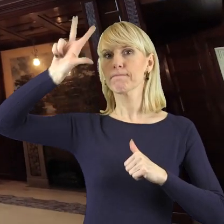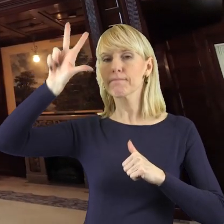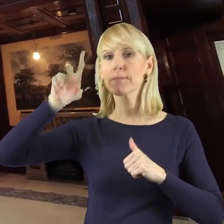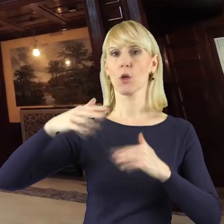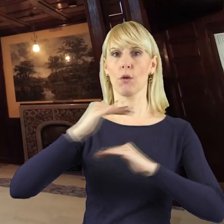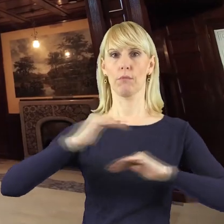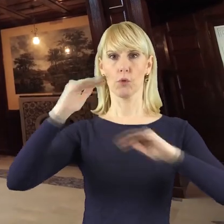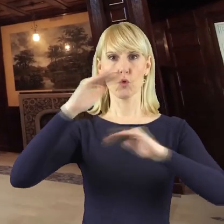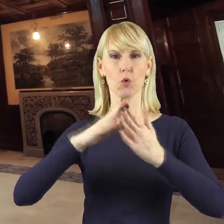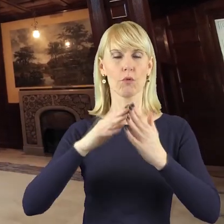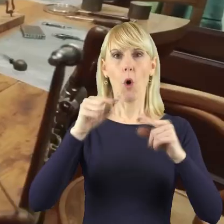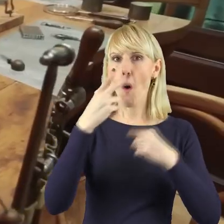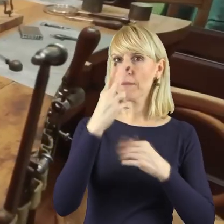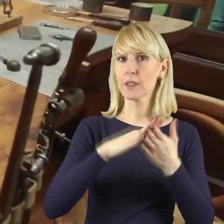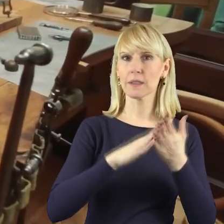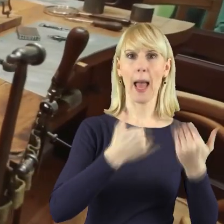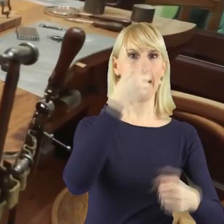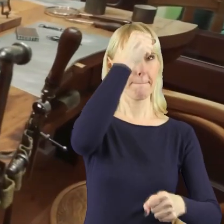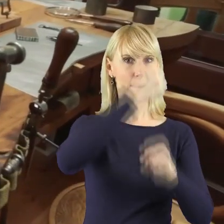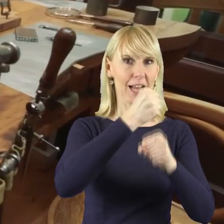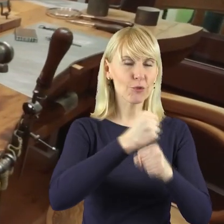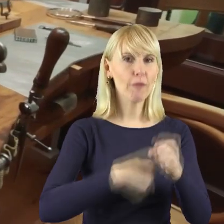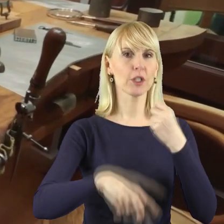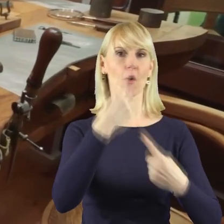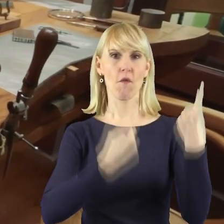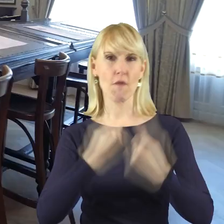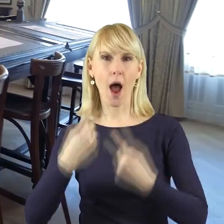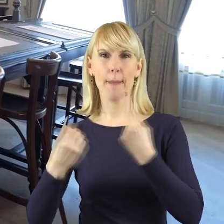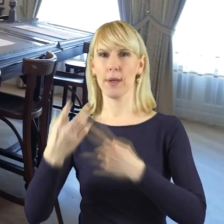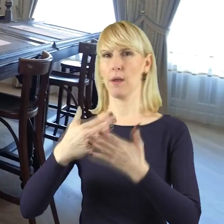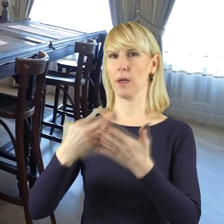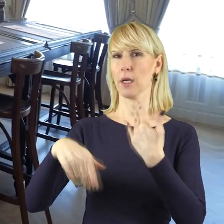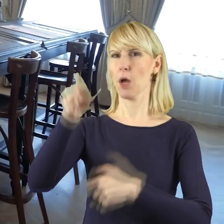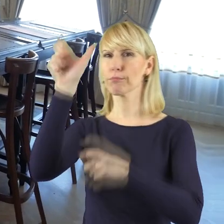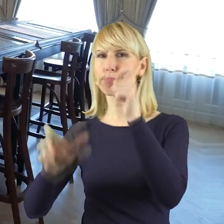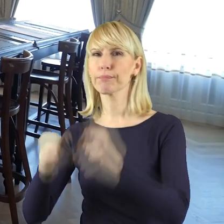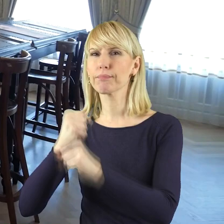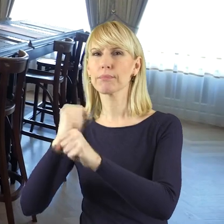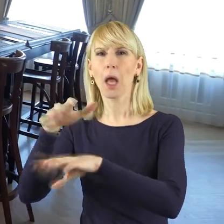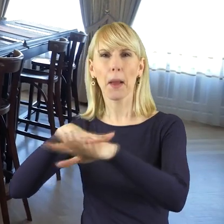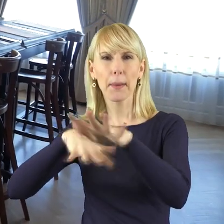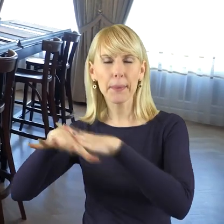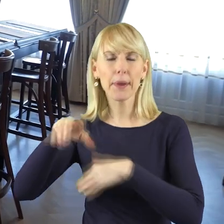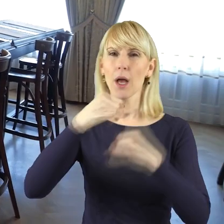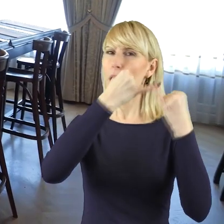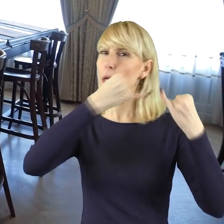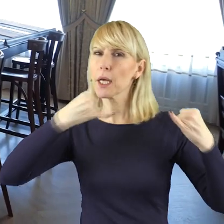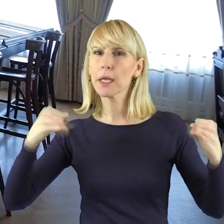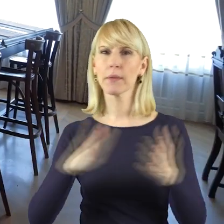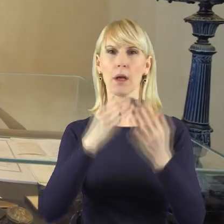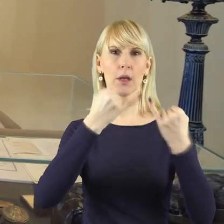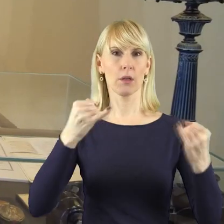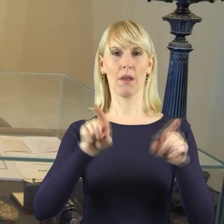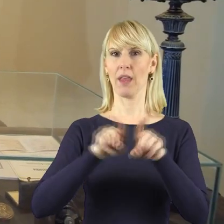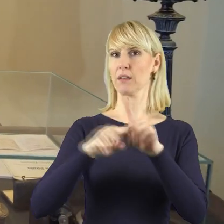przybliżają zarówno świat pracowników fabryk, drobnych rzemieślników, wytwórców i handlarzy, jak i imponujący rozmachem